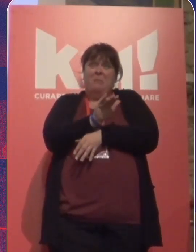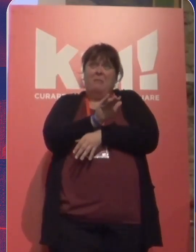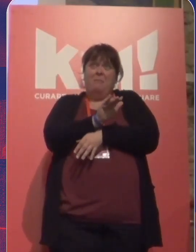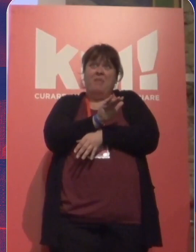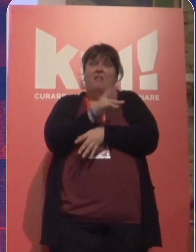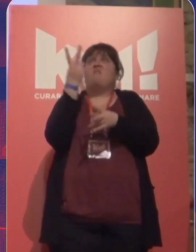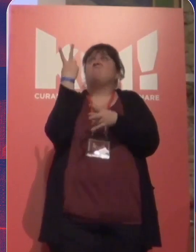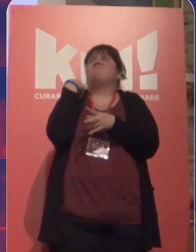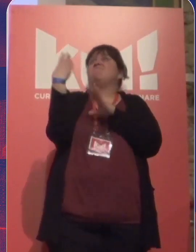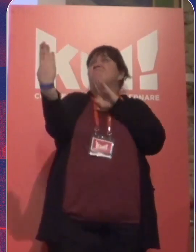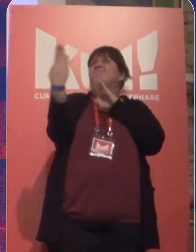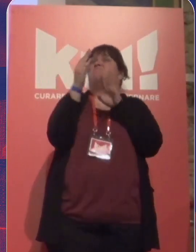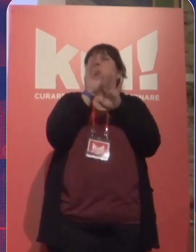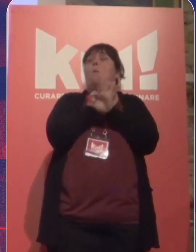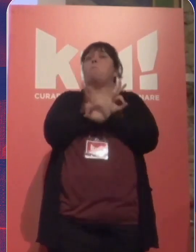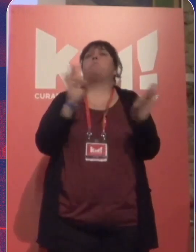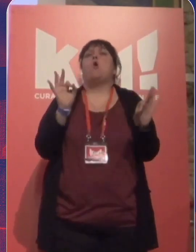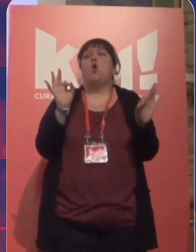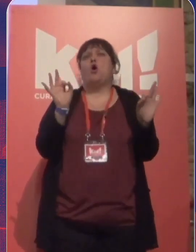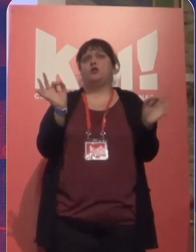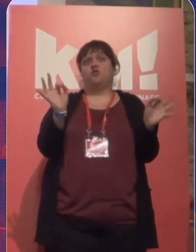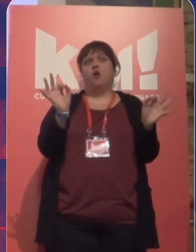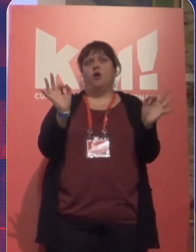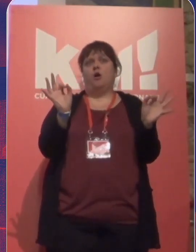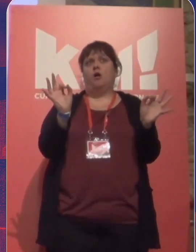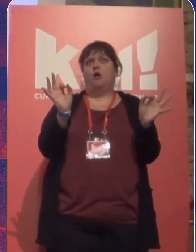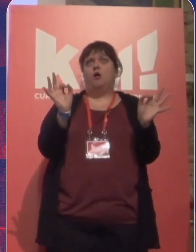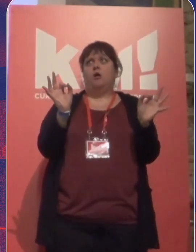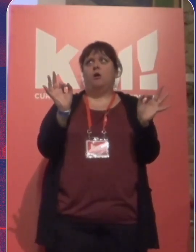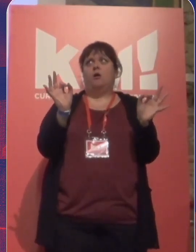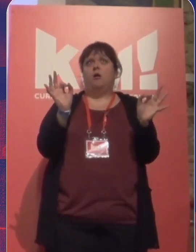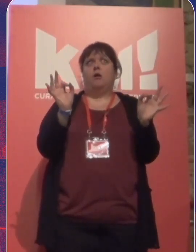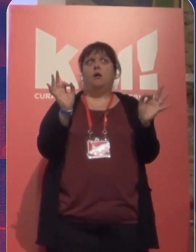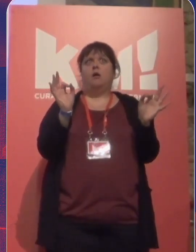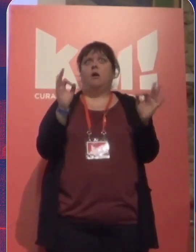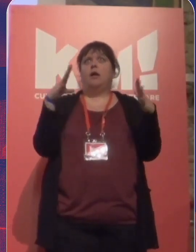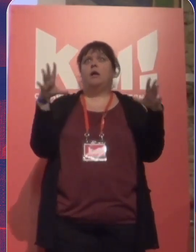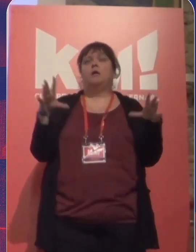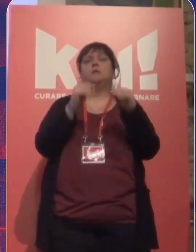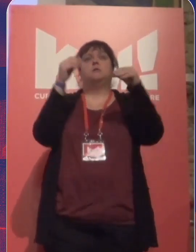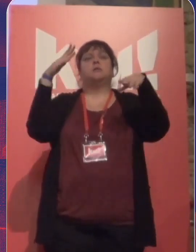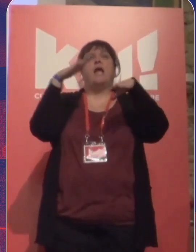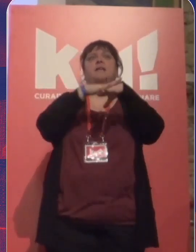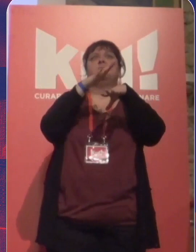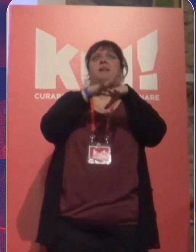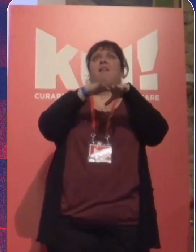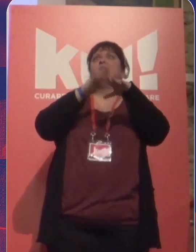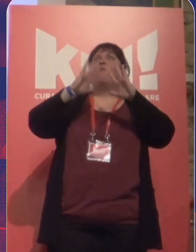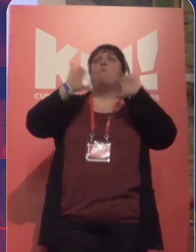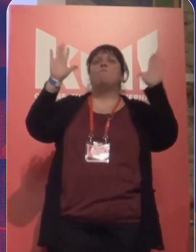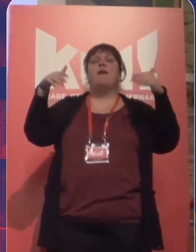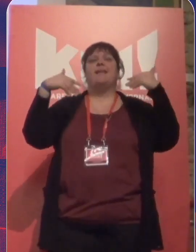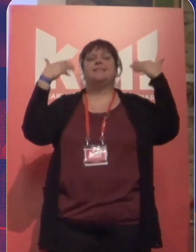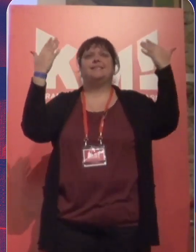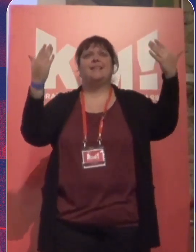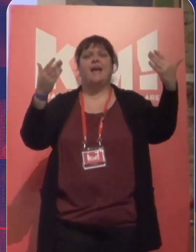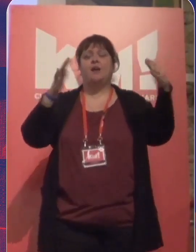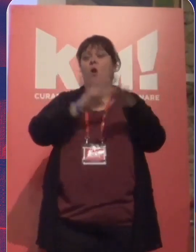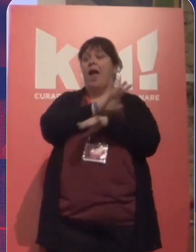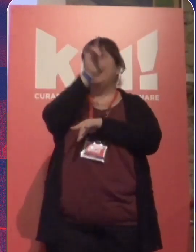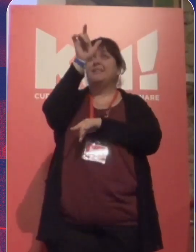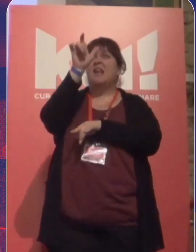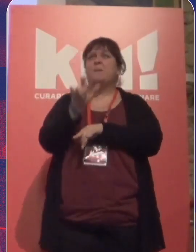vita dell'esterno dell'altro come straniero come estraneo come